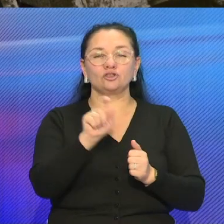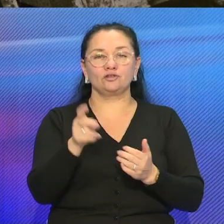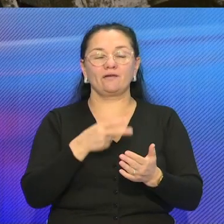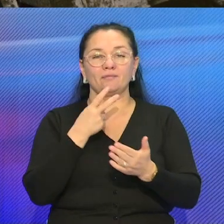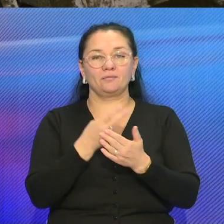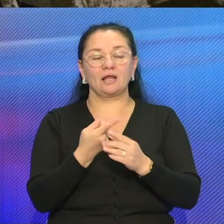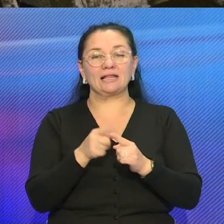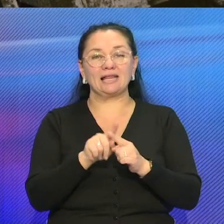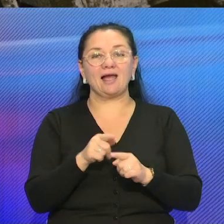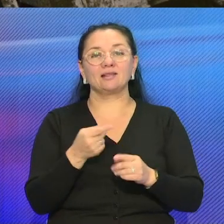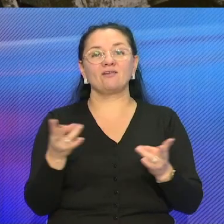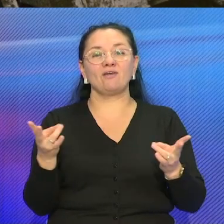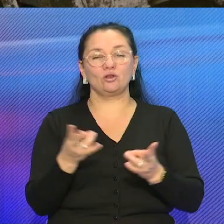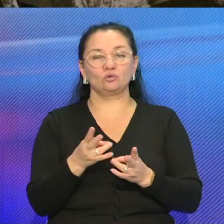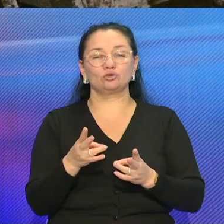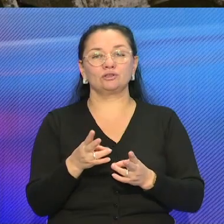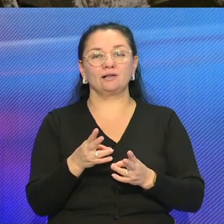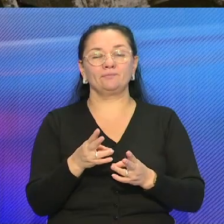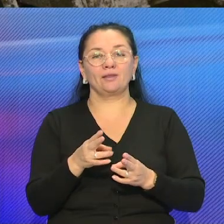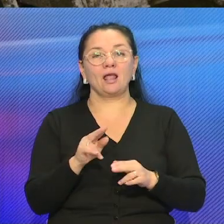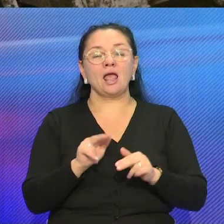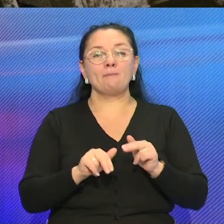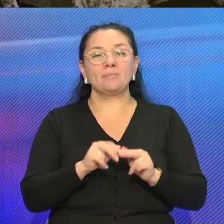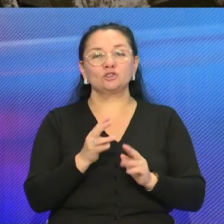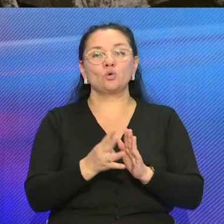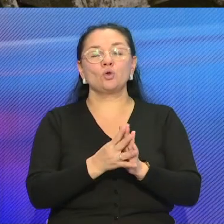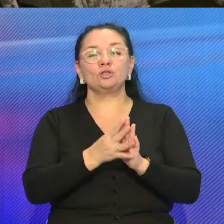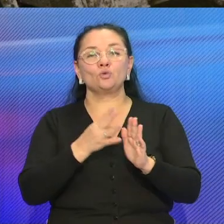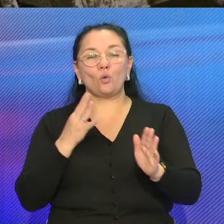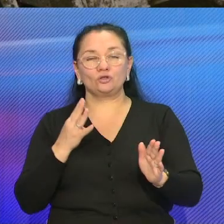для этого надо как бы выстроить его очередь